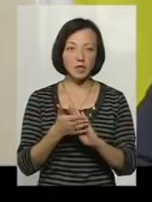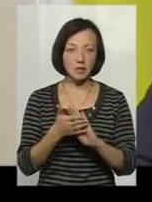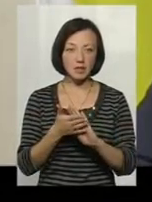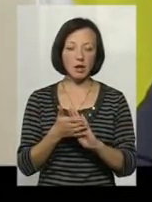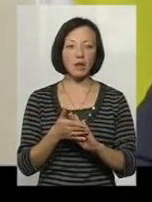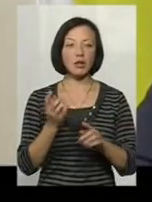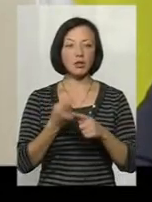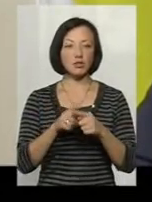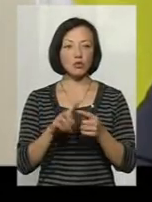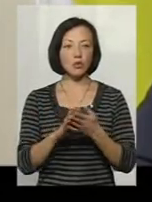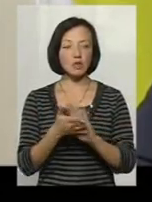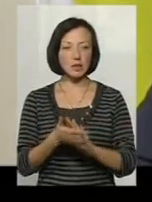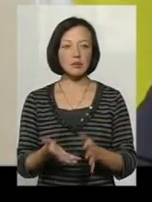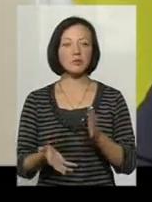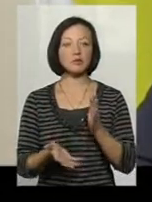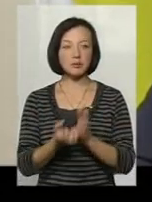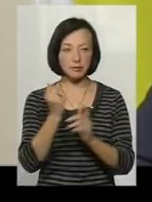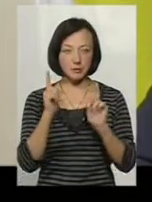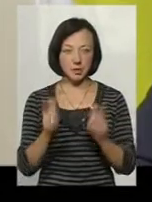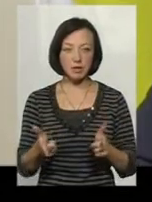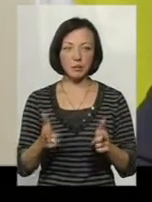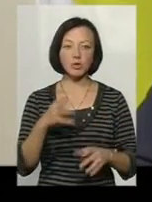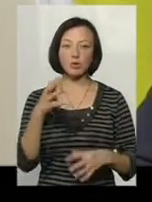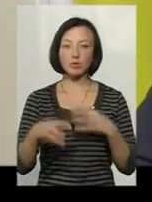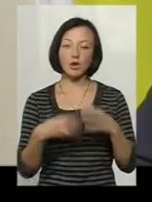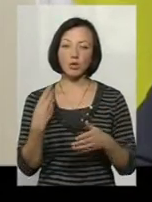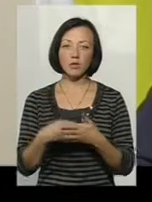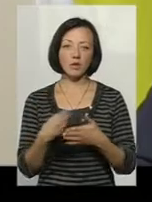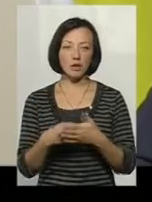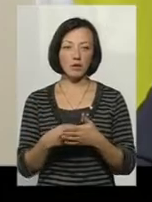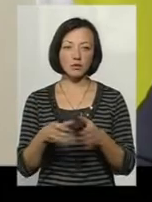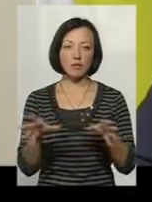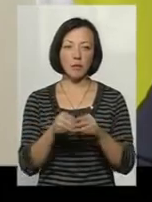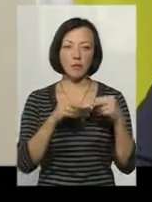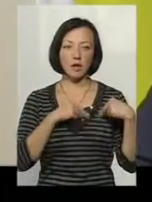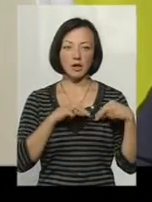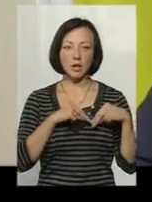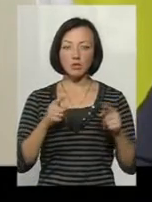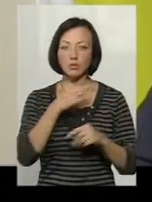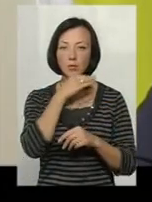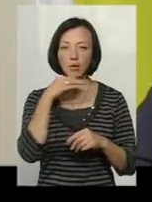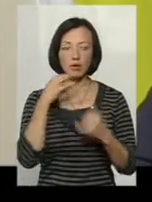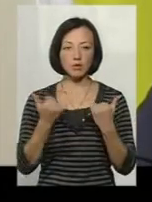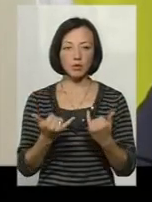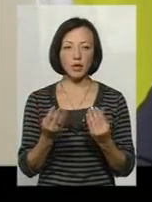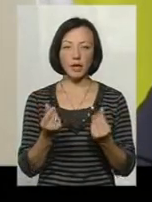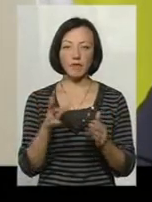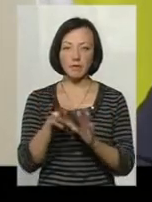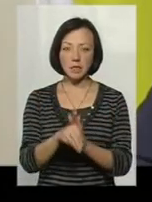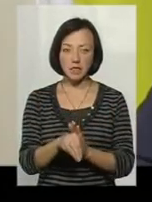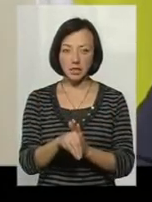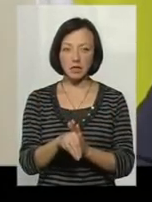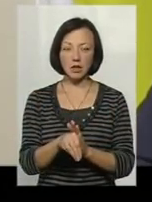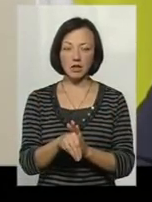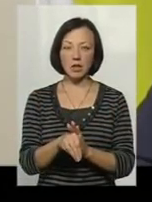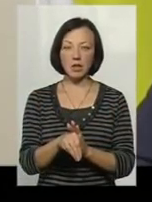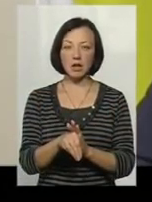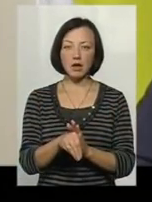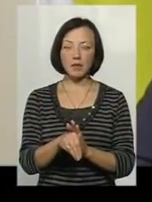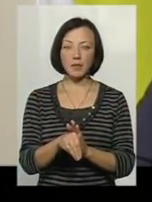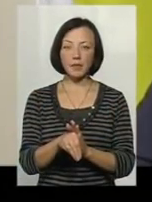Цю позицію підтримують сьогодні наші міжнародні фінансові партнери, тому що дуже багато сьогодні інвестицій, які вкладаються саме за